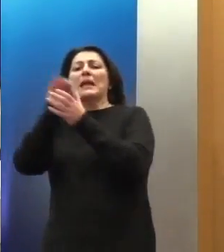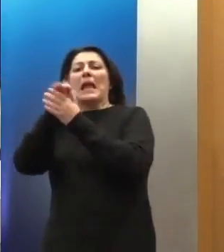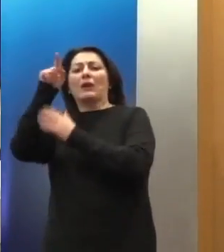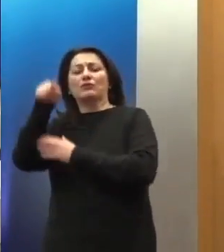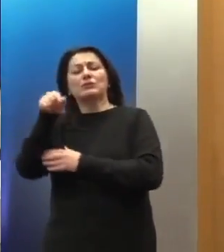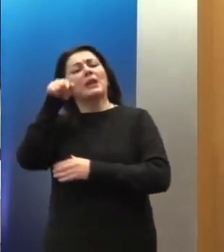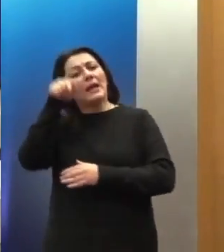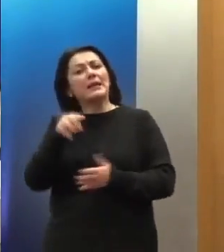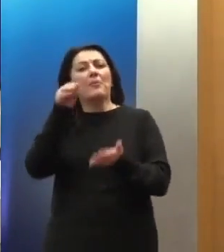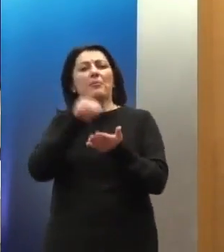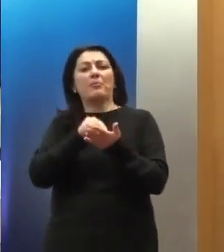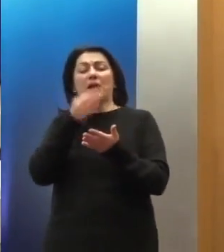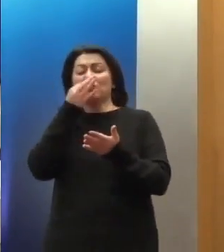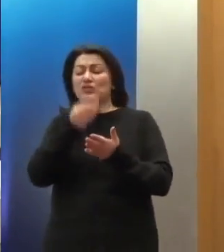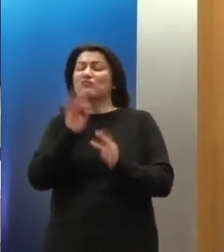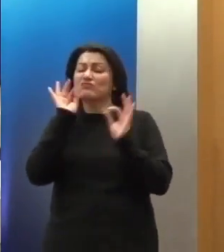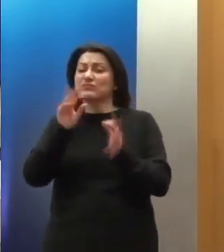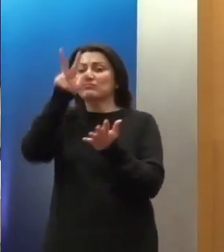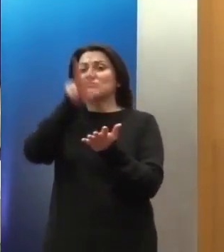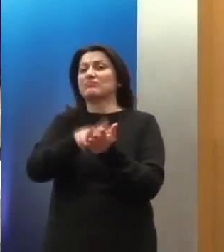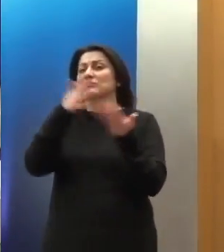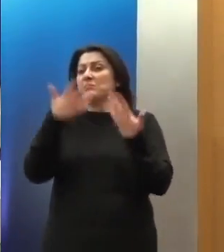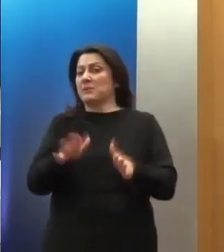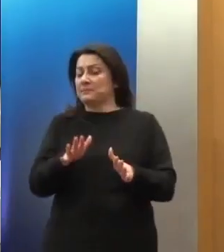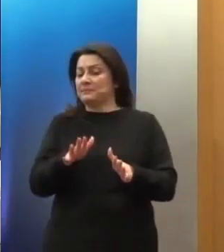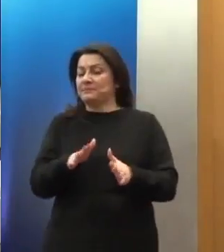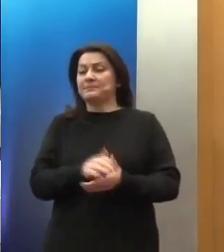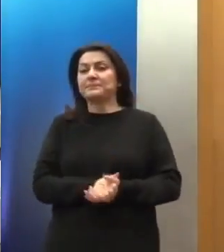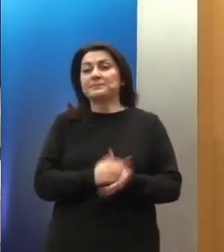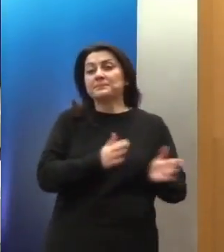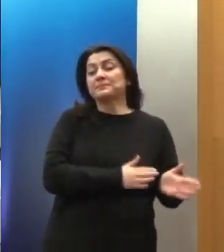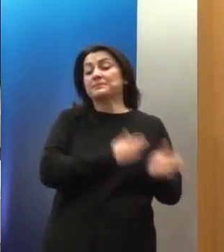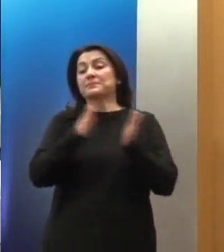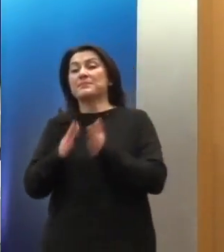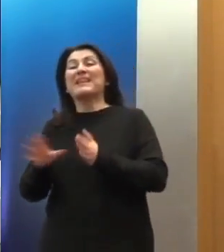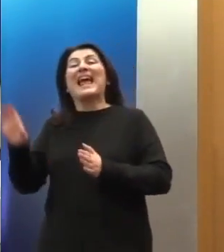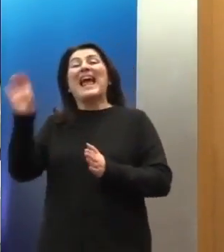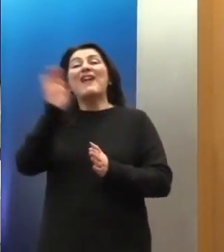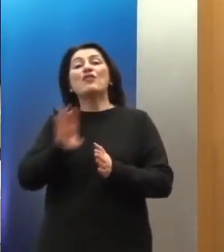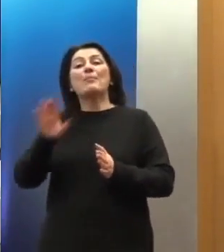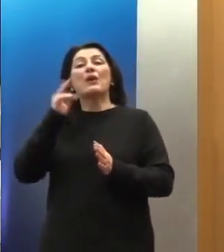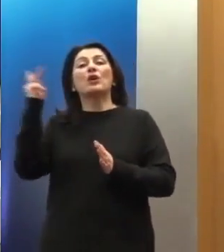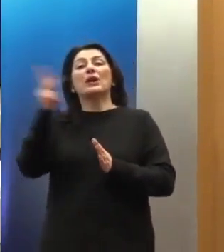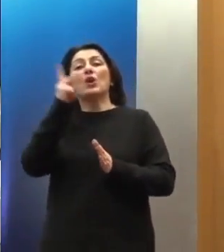επίσης είναι κατοχυρωμένο. Ερχόμαστε και στον Ευρωπαϊκό Κοινωνικό Χάρτη,